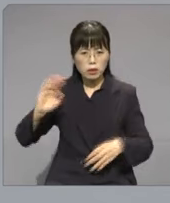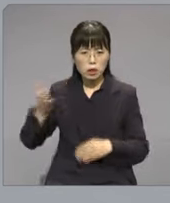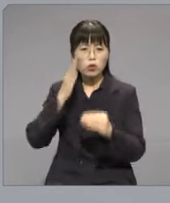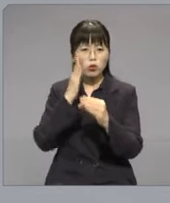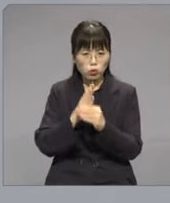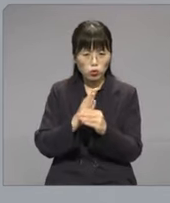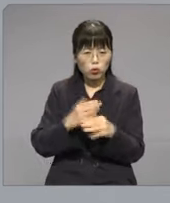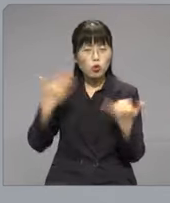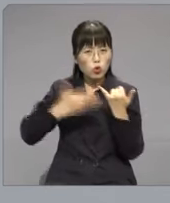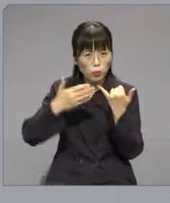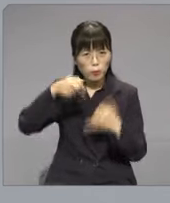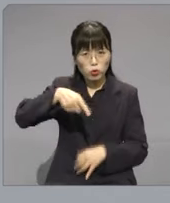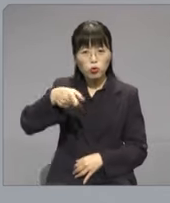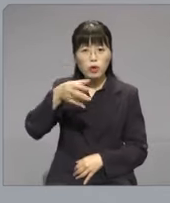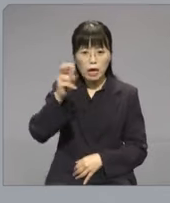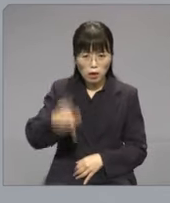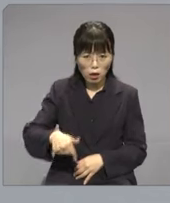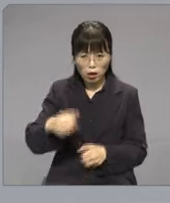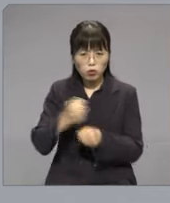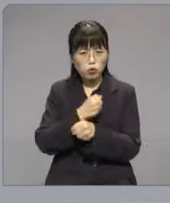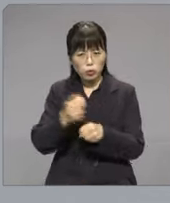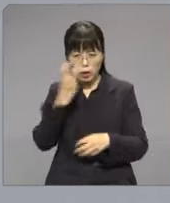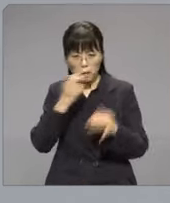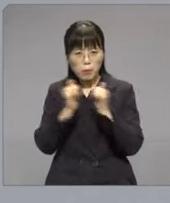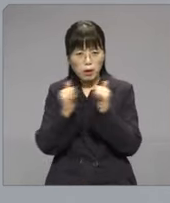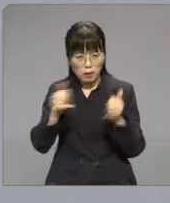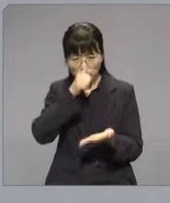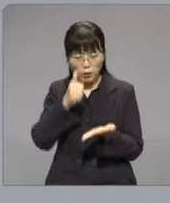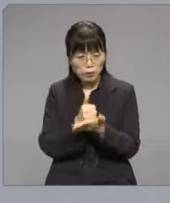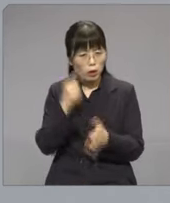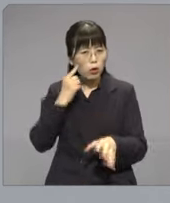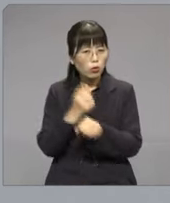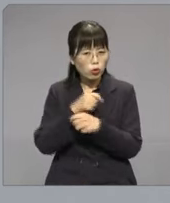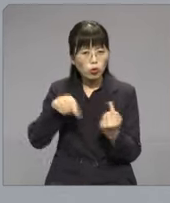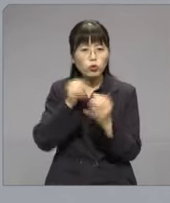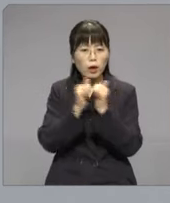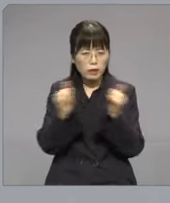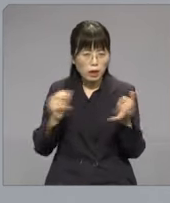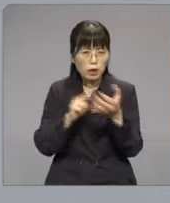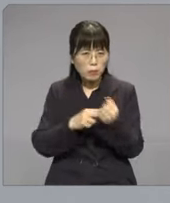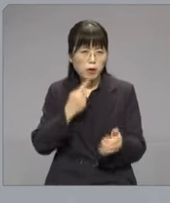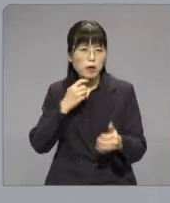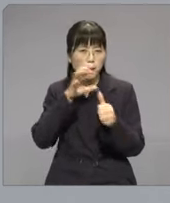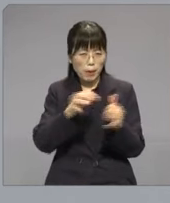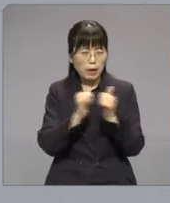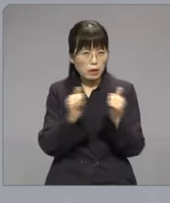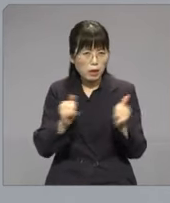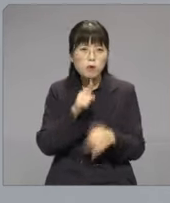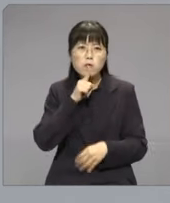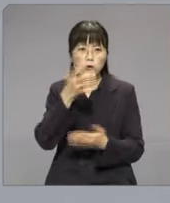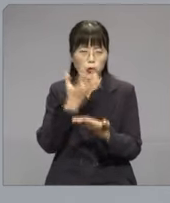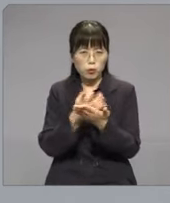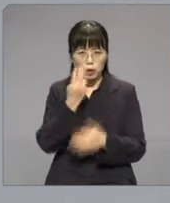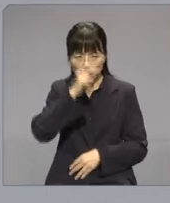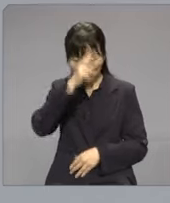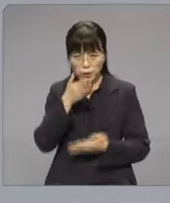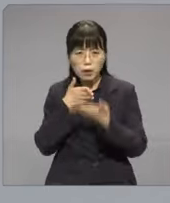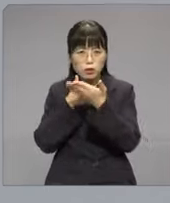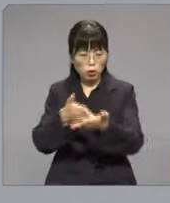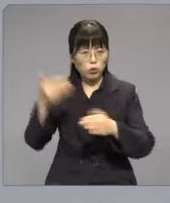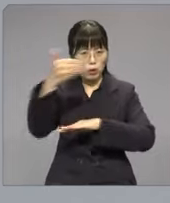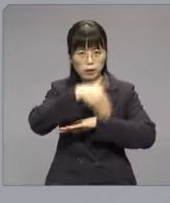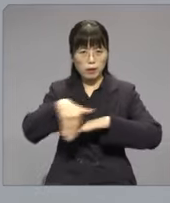있다며 유튜버 구재혁, 주작감별사, 범죄연구소 운영자와 익명의 협박자에 대한 고소장을 검찰에